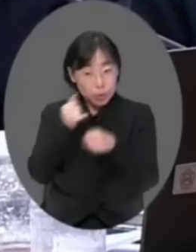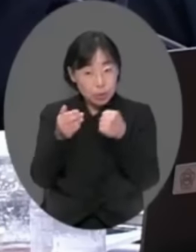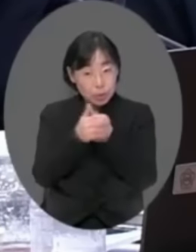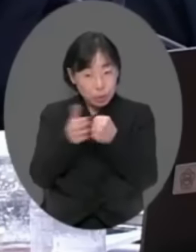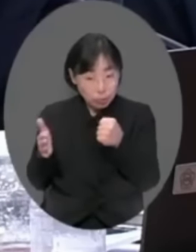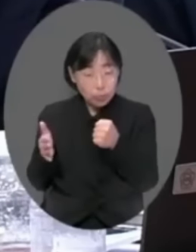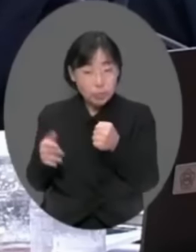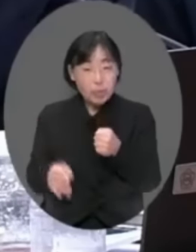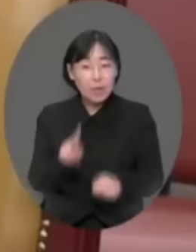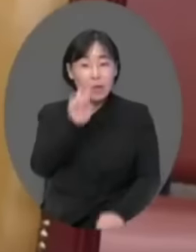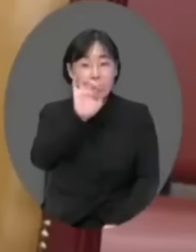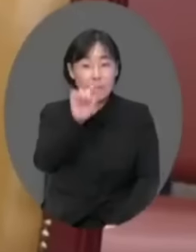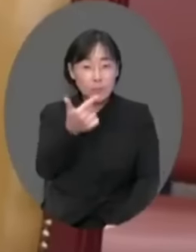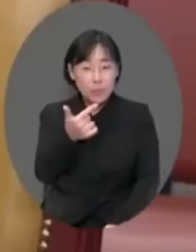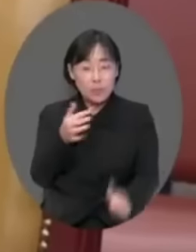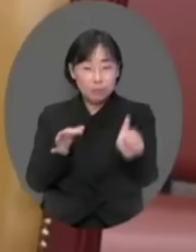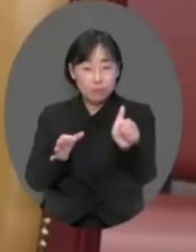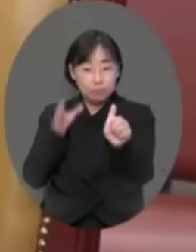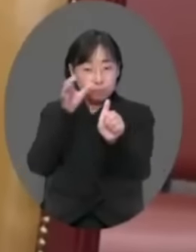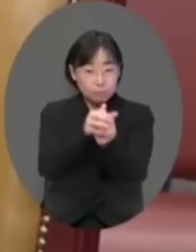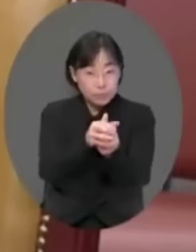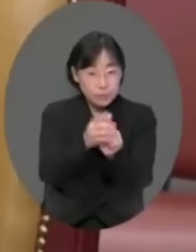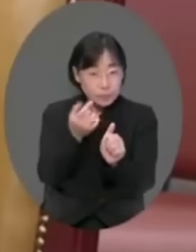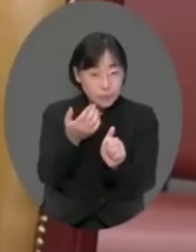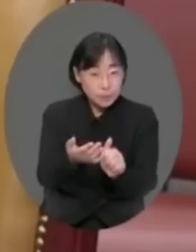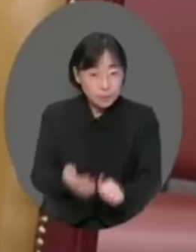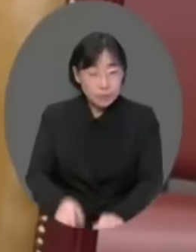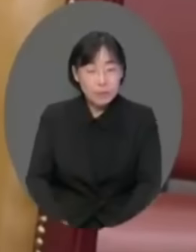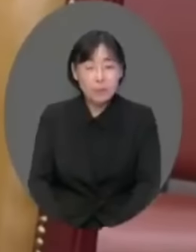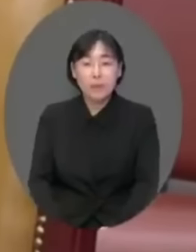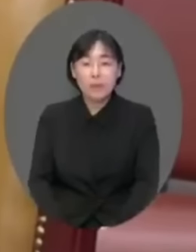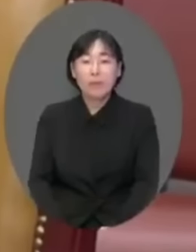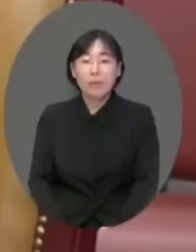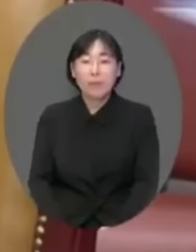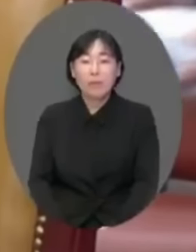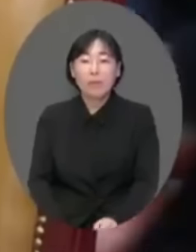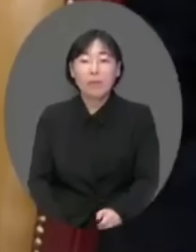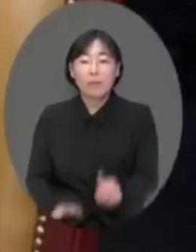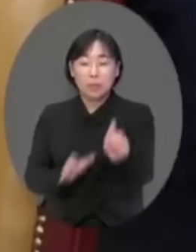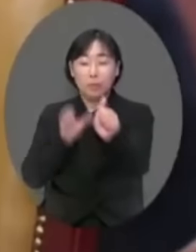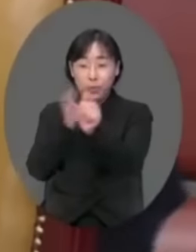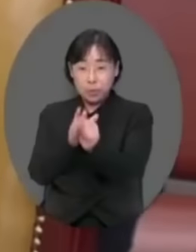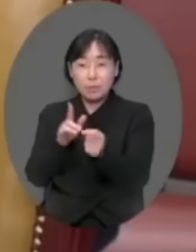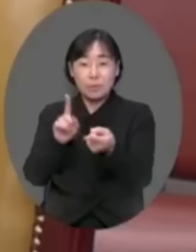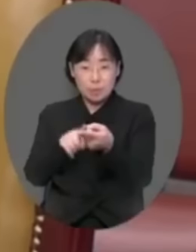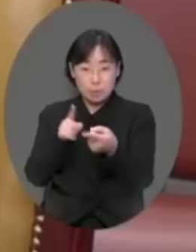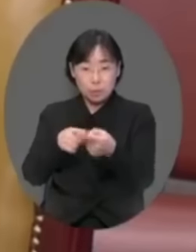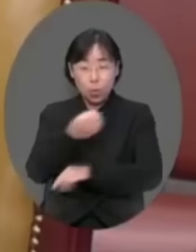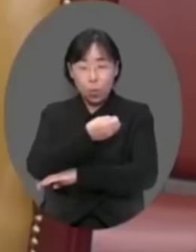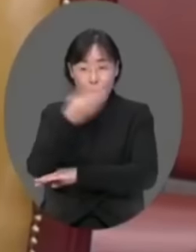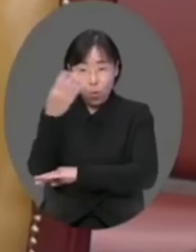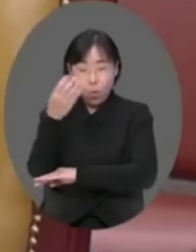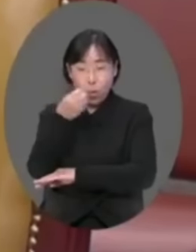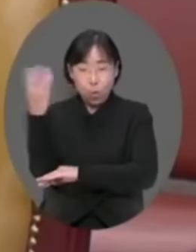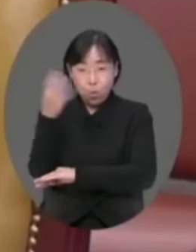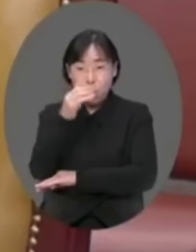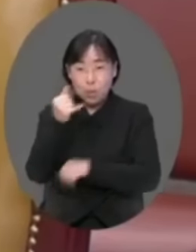도시 어떻게 임명을 하신 겁니까 임명한 것은 이미 언론에 보도됐기 때문에 제가 답변을 드렸고요 어떻게 해서